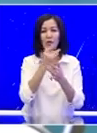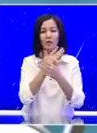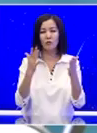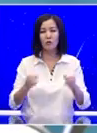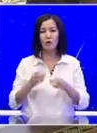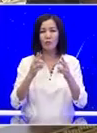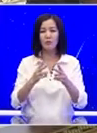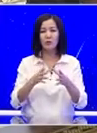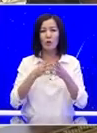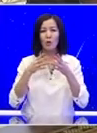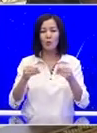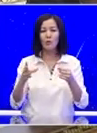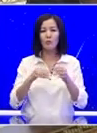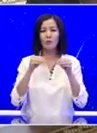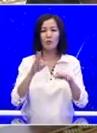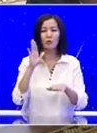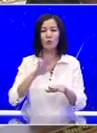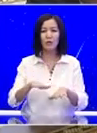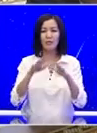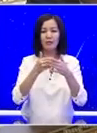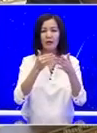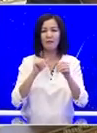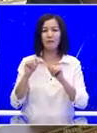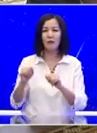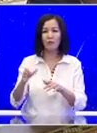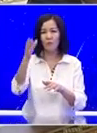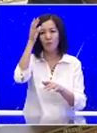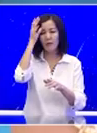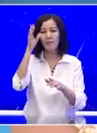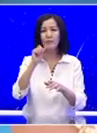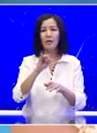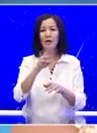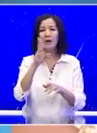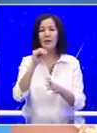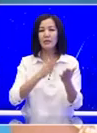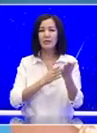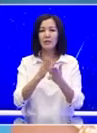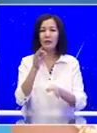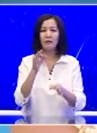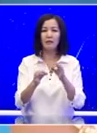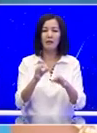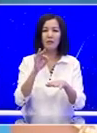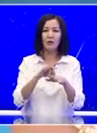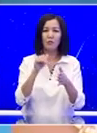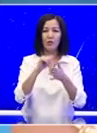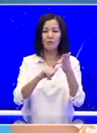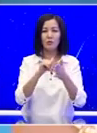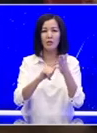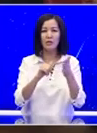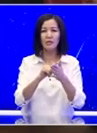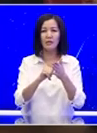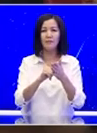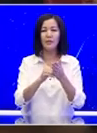қауіпсіздігі, көктемгі егіс, су тасқынының алдын алу, білім, IT салаларын талқылады. Індет кемшіліктерді